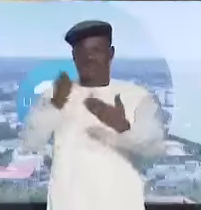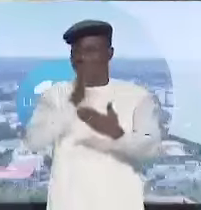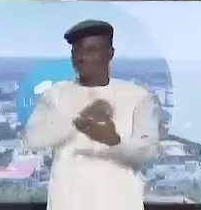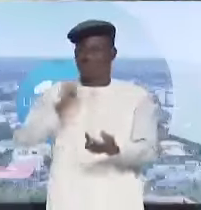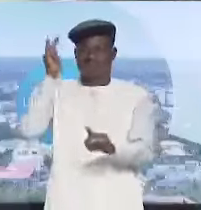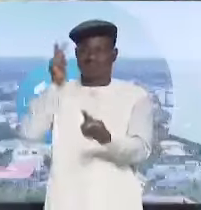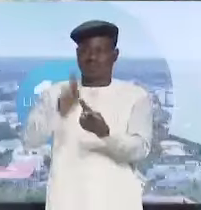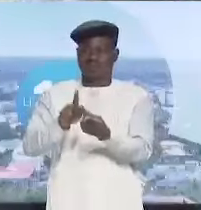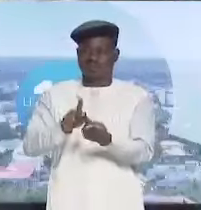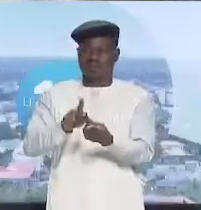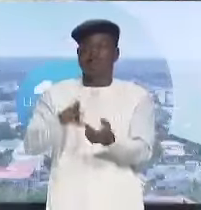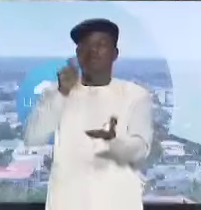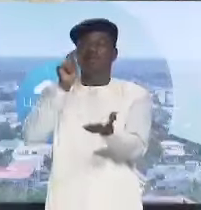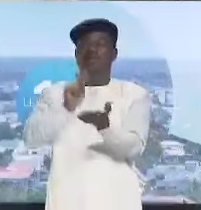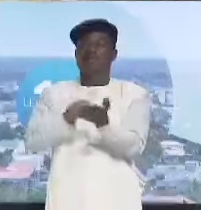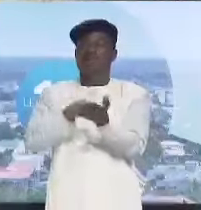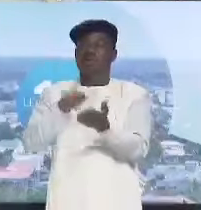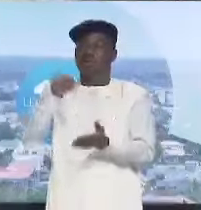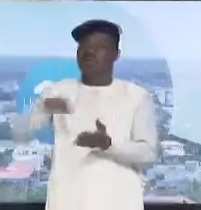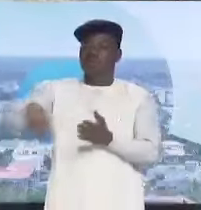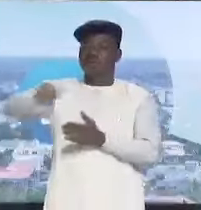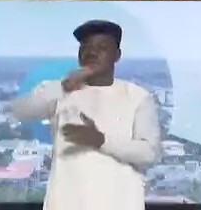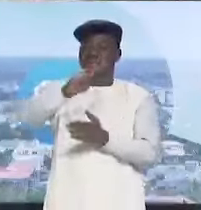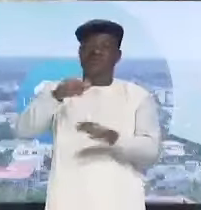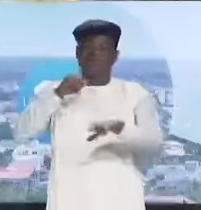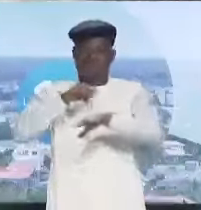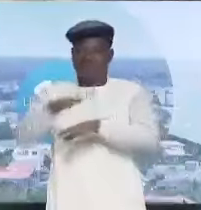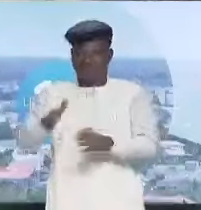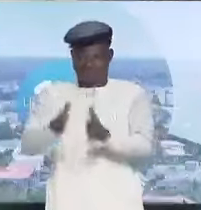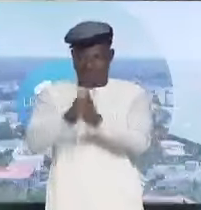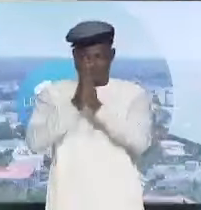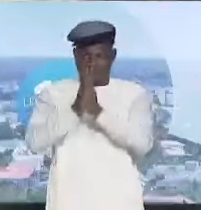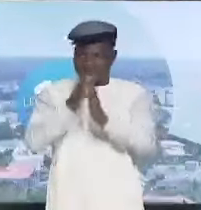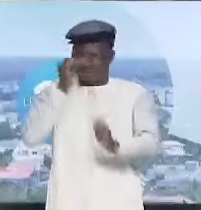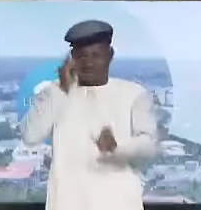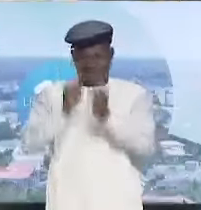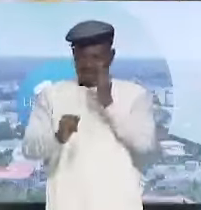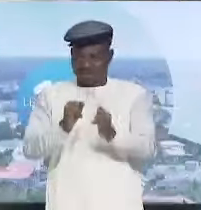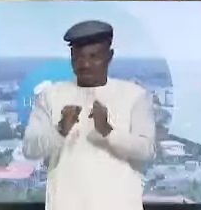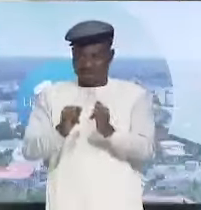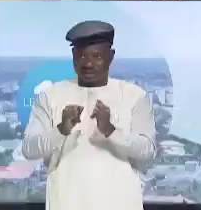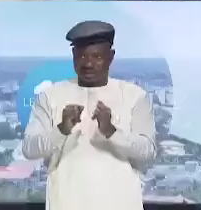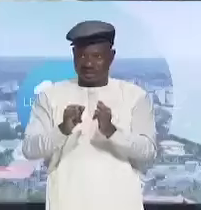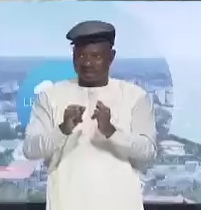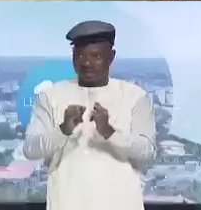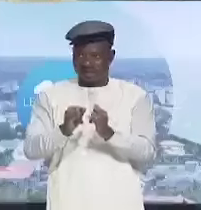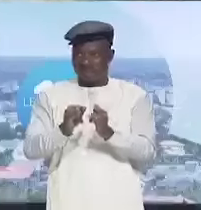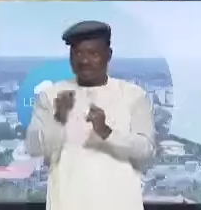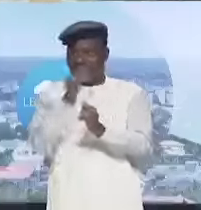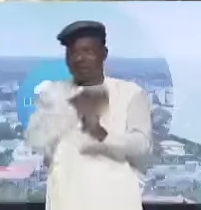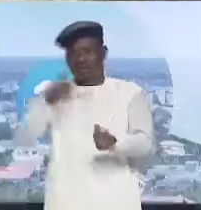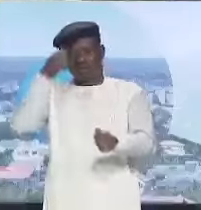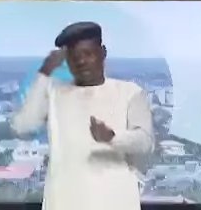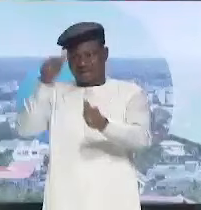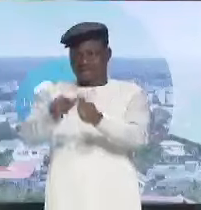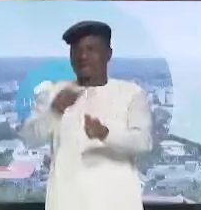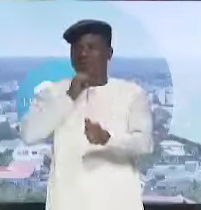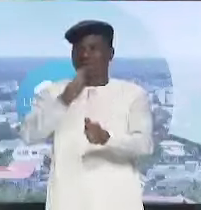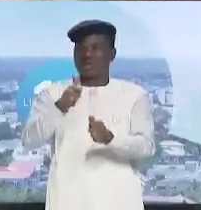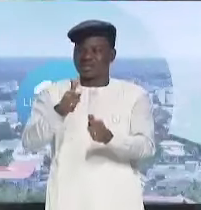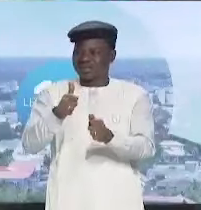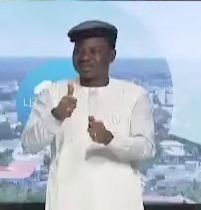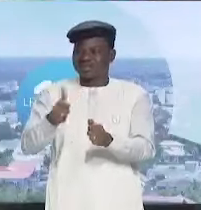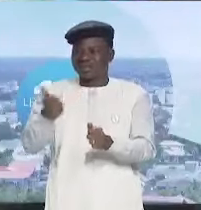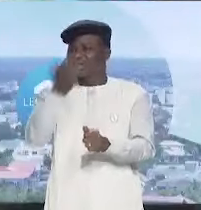Les poulets que vous avez envoyés là, on allait demander là. Si ça n'avait pas accepté là, ça allait devenir